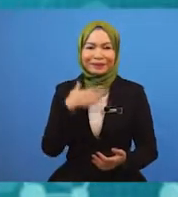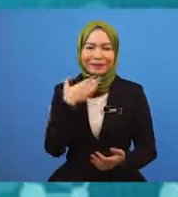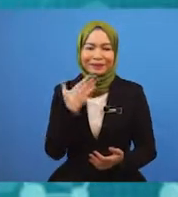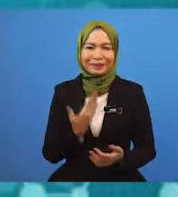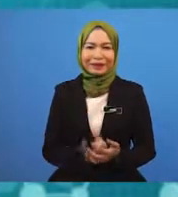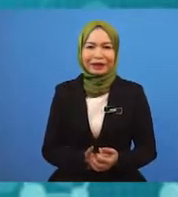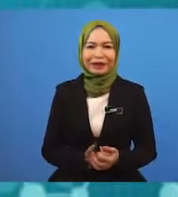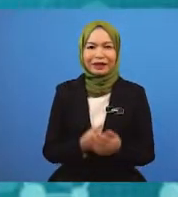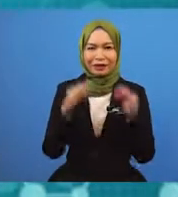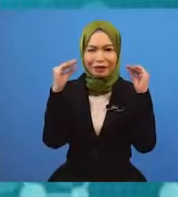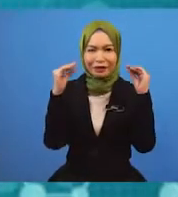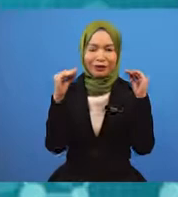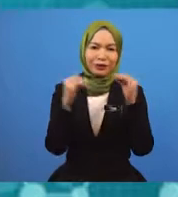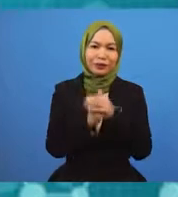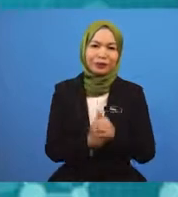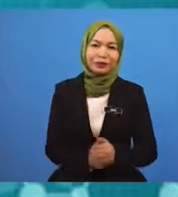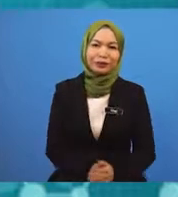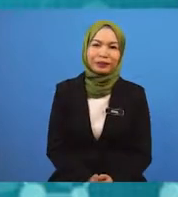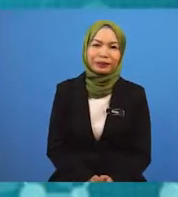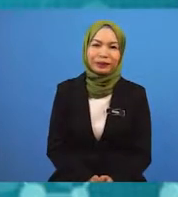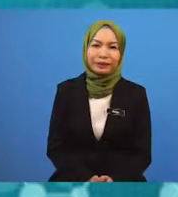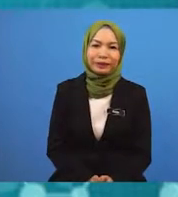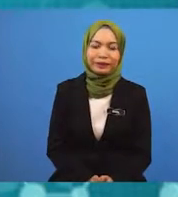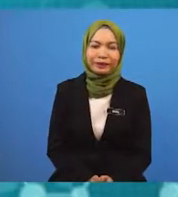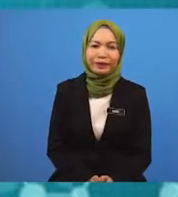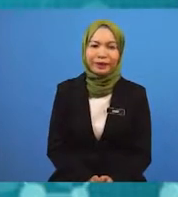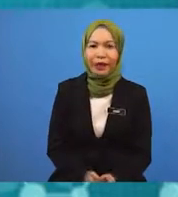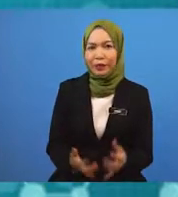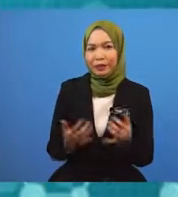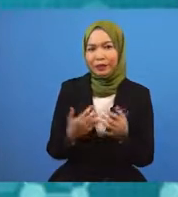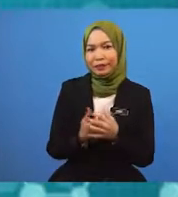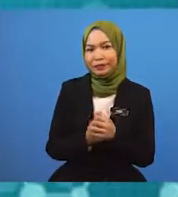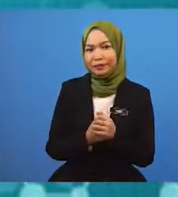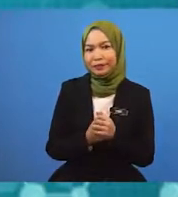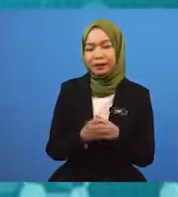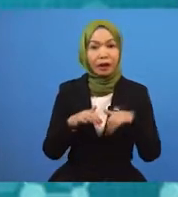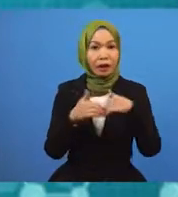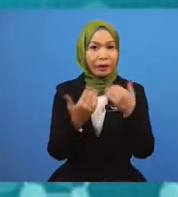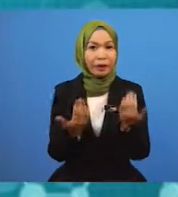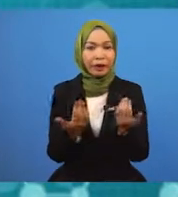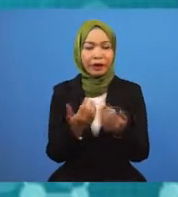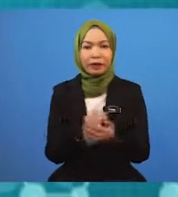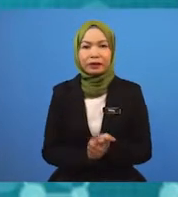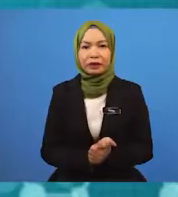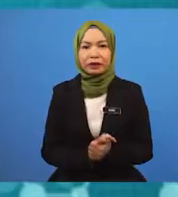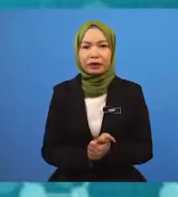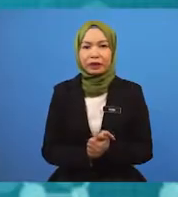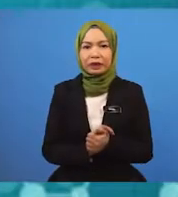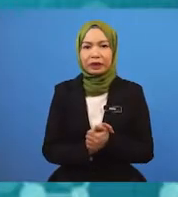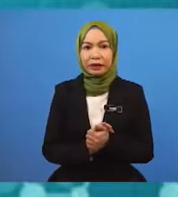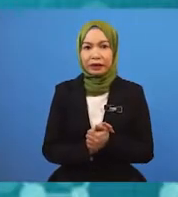Tung atas penjelasannya tadi. Murid-murid, agak-agak macam mana ya